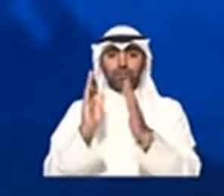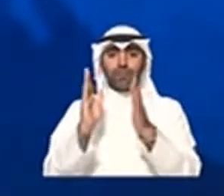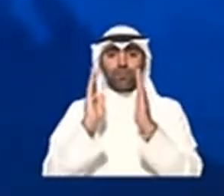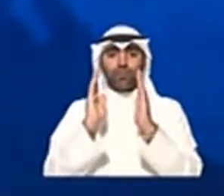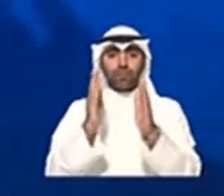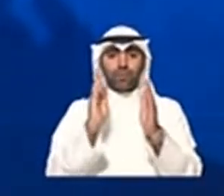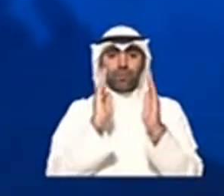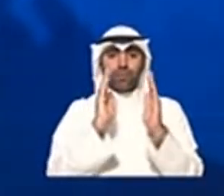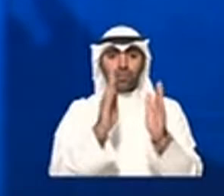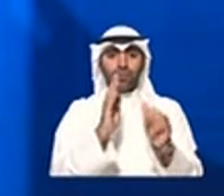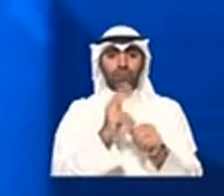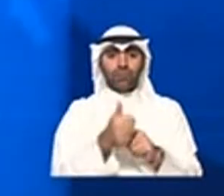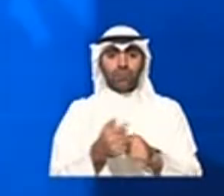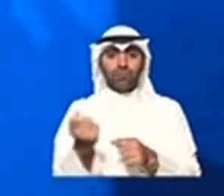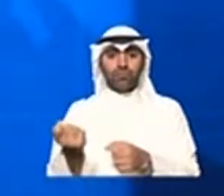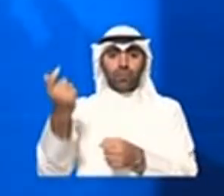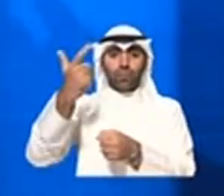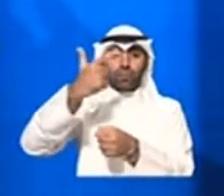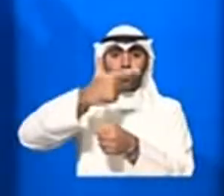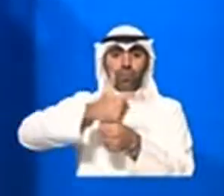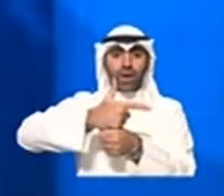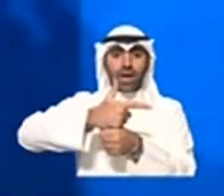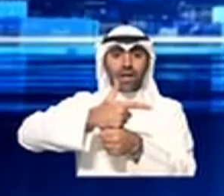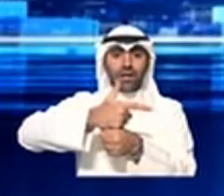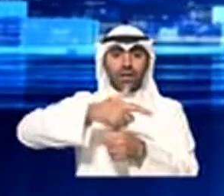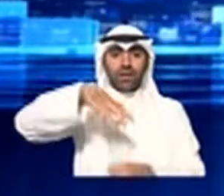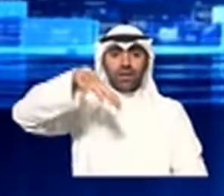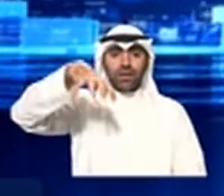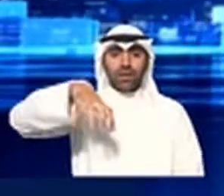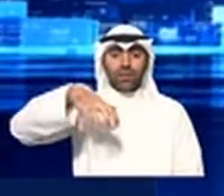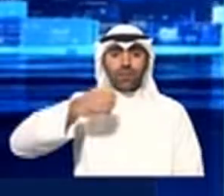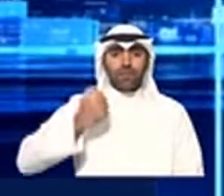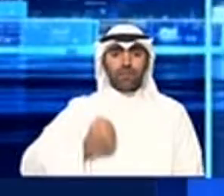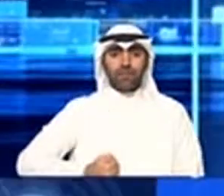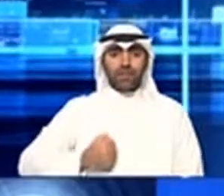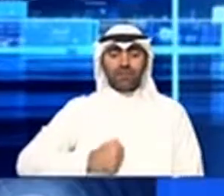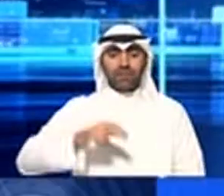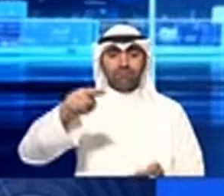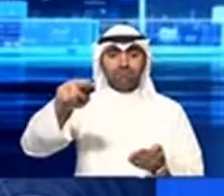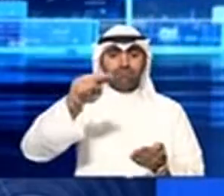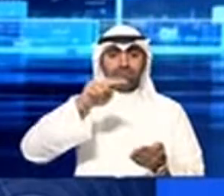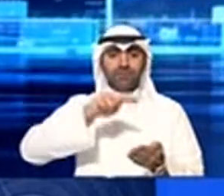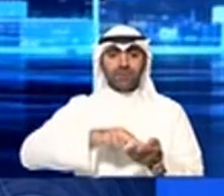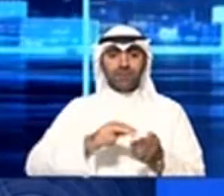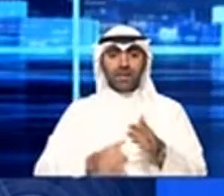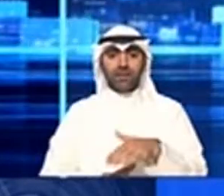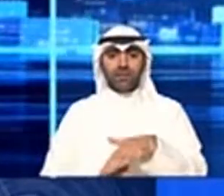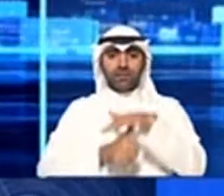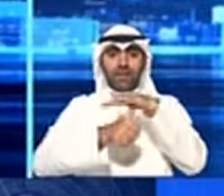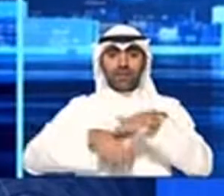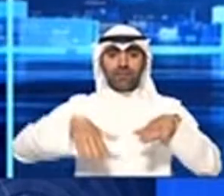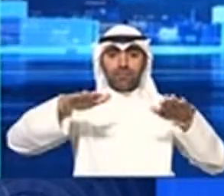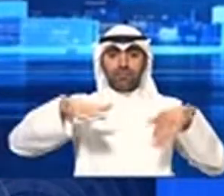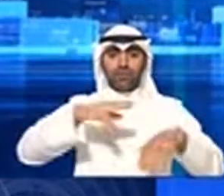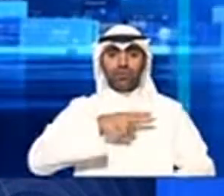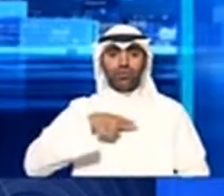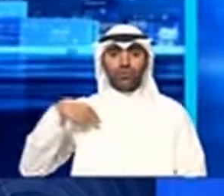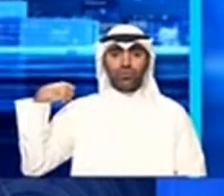الملكي الأمير خليفة بن سلمان آل خليفة رئيس وزراء مملكة البحرين الشقيقة. أعرب فيها عن